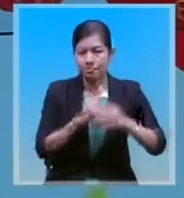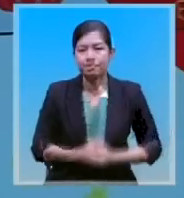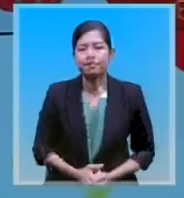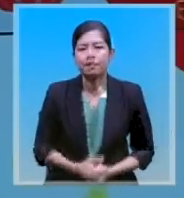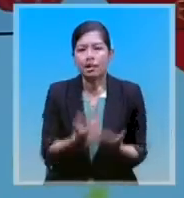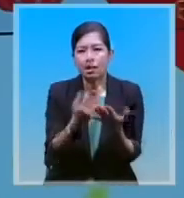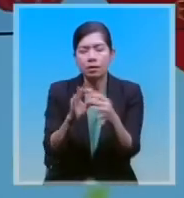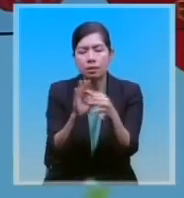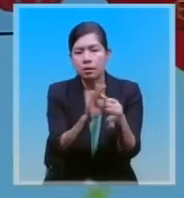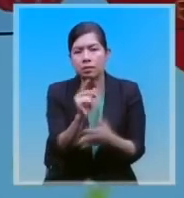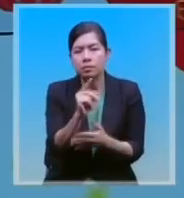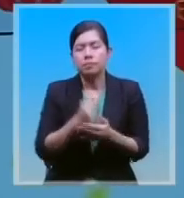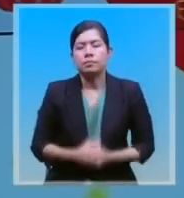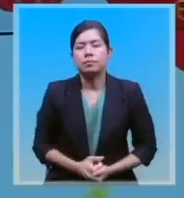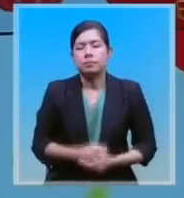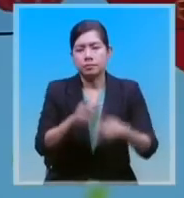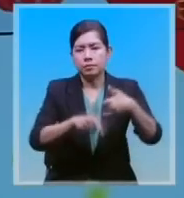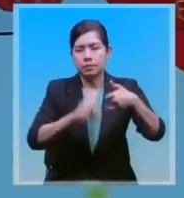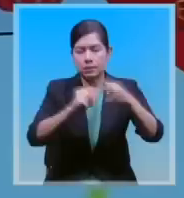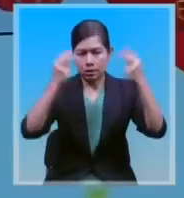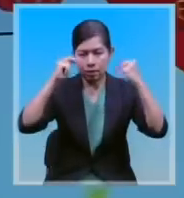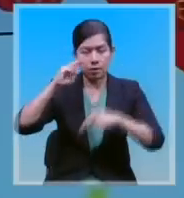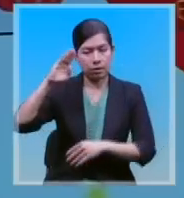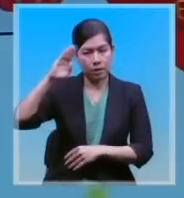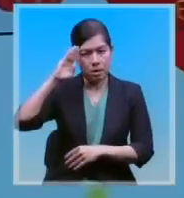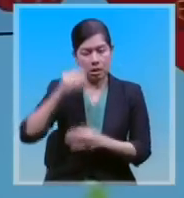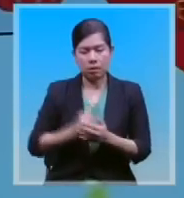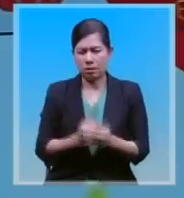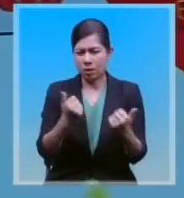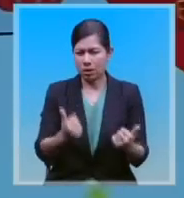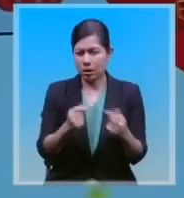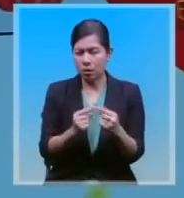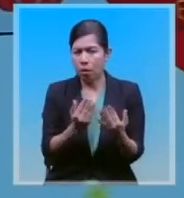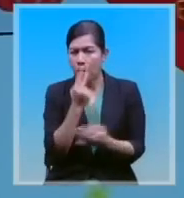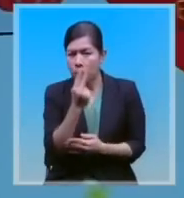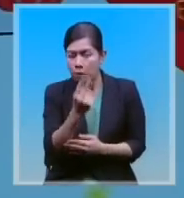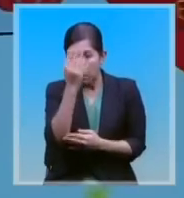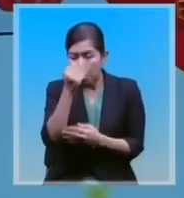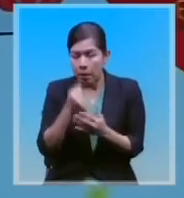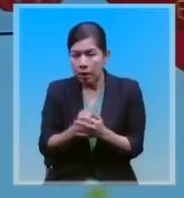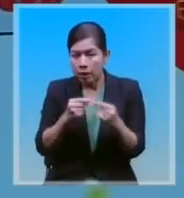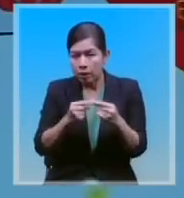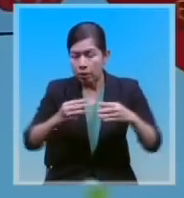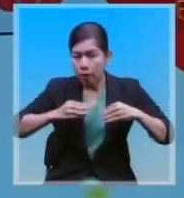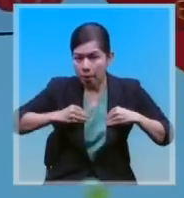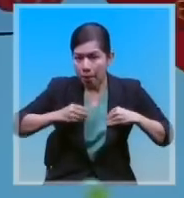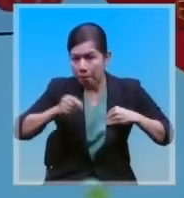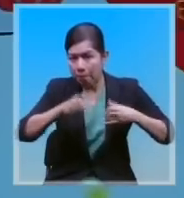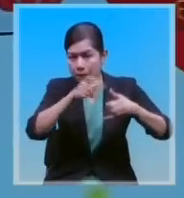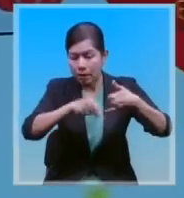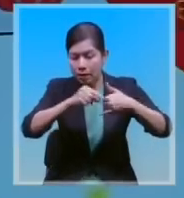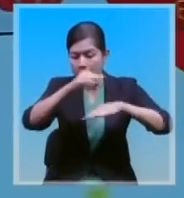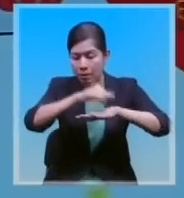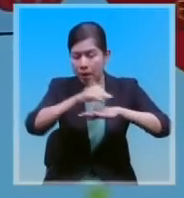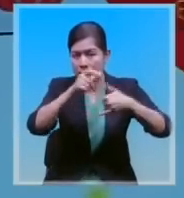ส่วนทางด้านของพลเอกประยุทธ์จันทร์โอชานายกรัฐมนตรีนะคะหลายคนรอดูอยู่ว่าตกลงจะตอบรับหรือยังสำหรับการที่จะไปอ